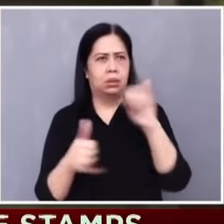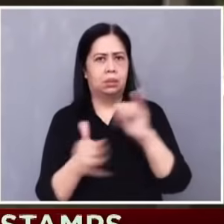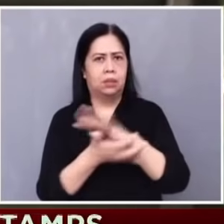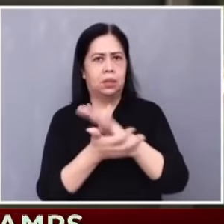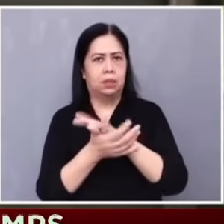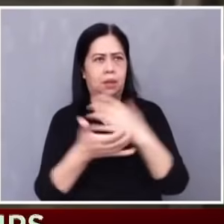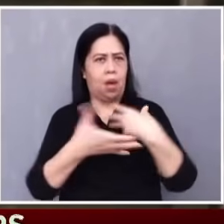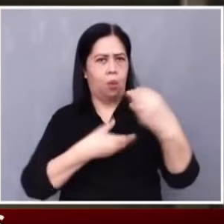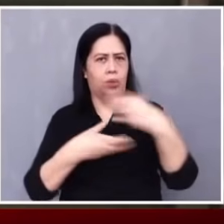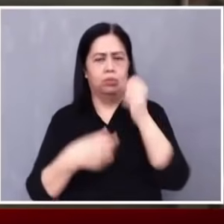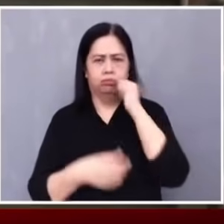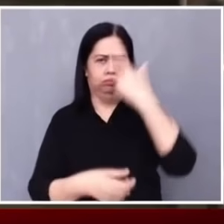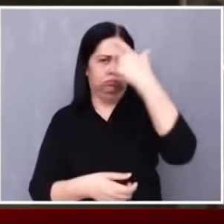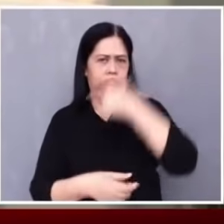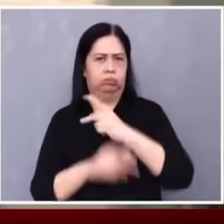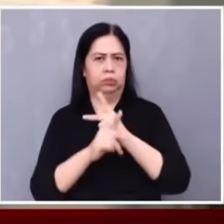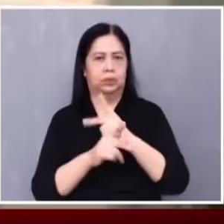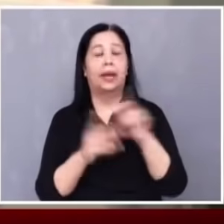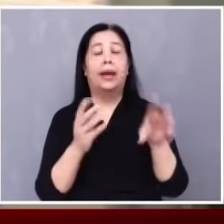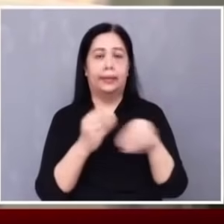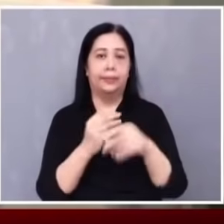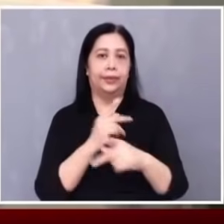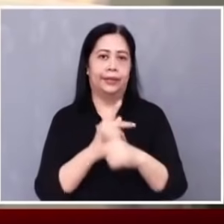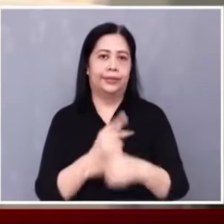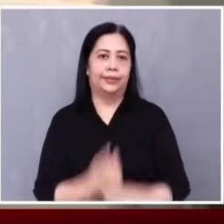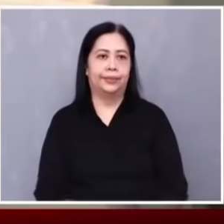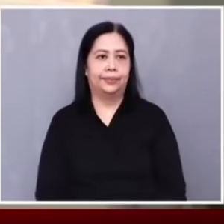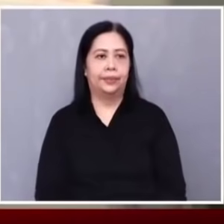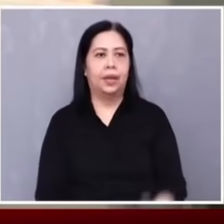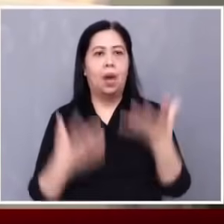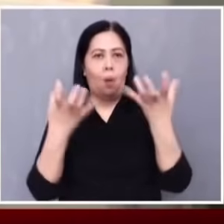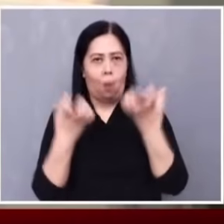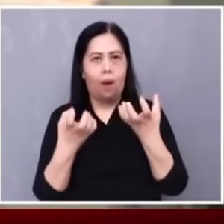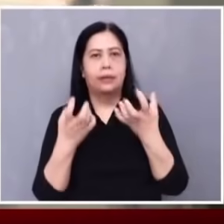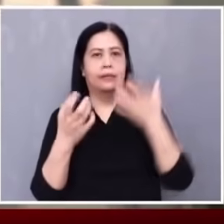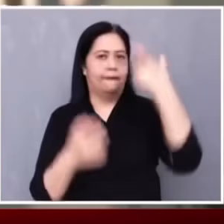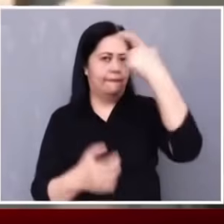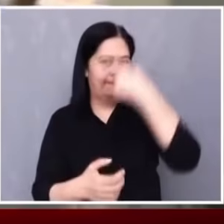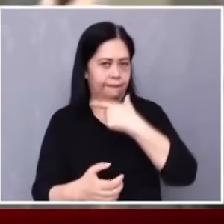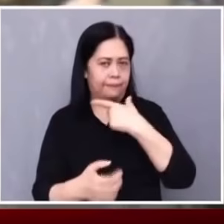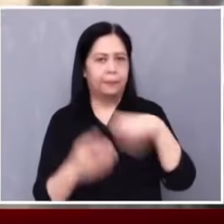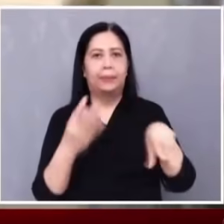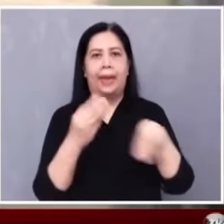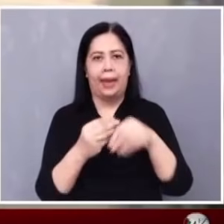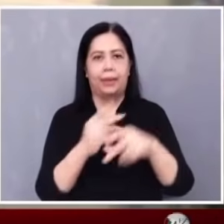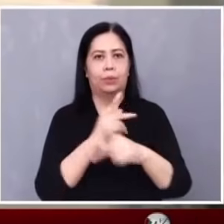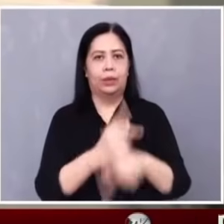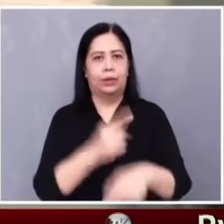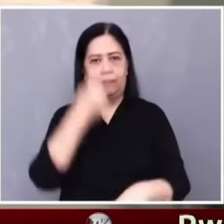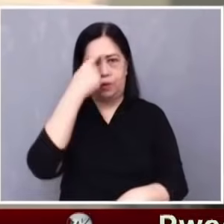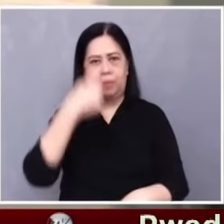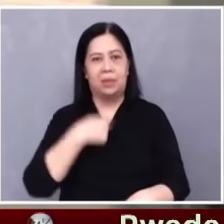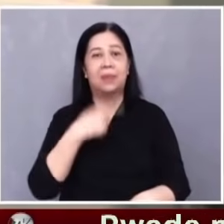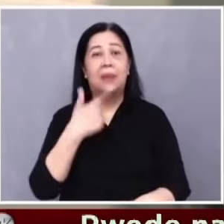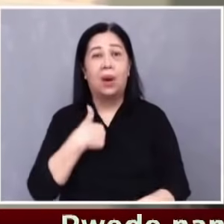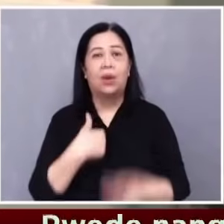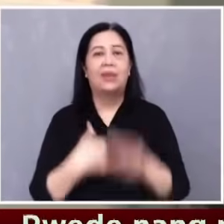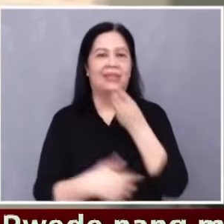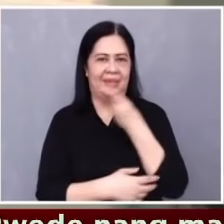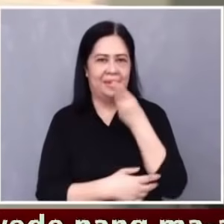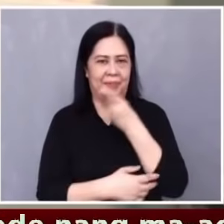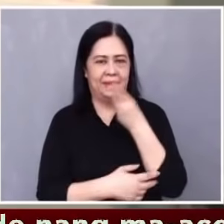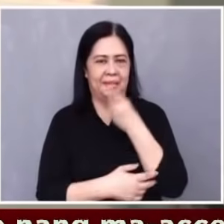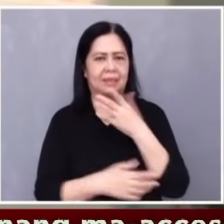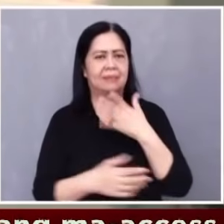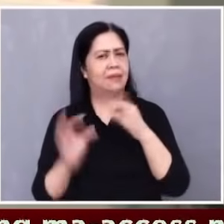palagi may face shield. Added protection na rin po. Pinili ko po mag face shield kasi add protection po sa akin kasi po may diabetes po ako. Yung pamilya ko